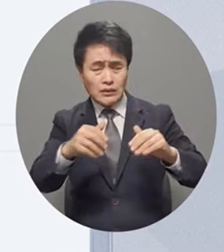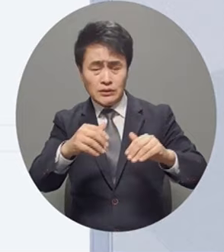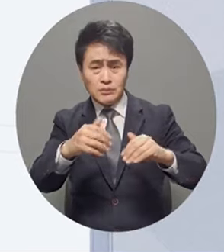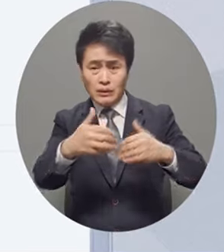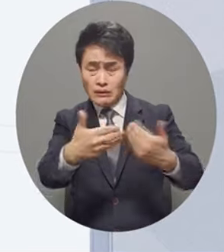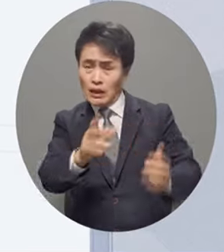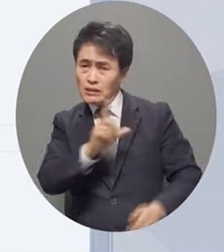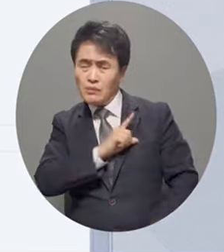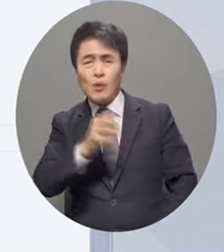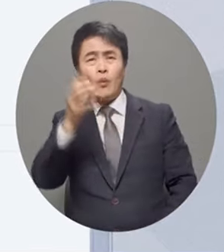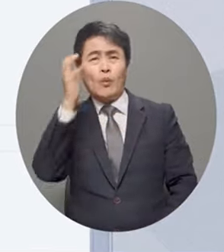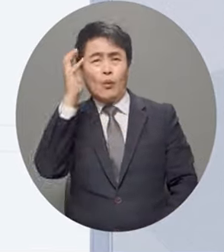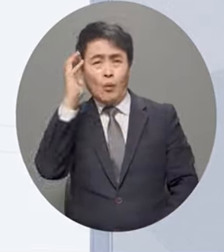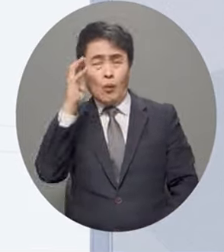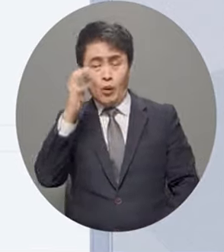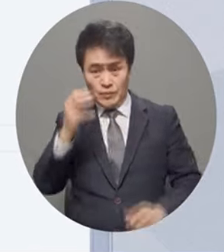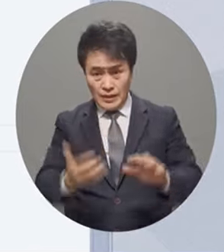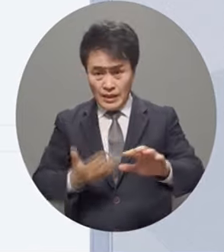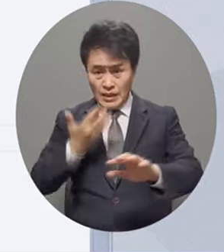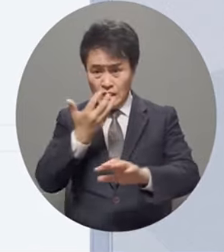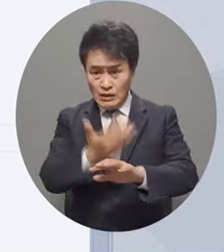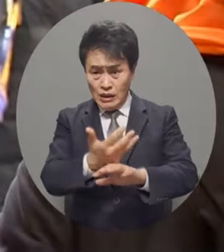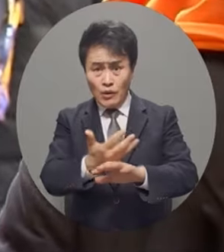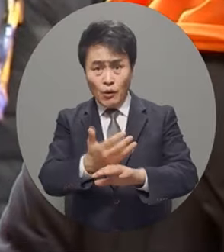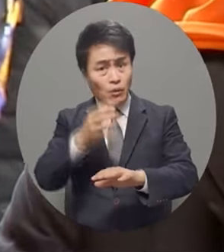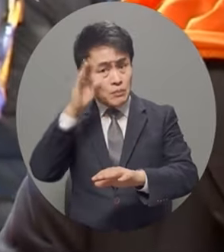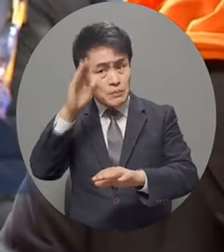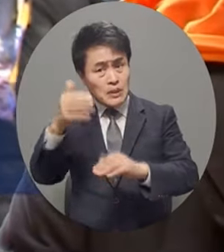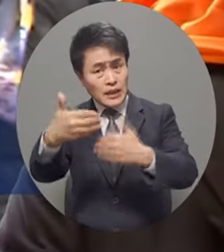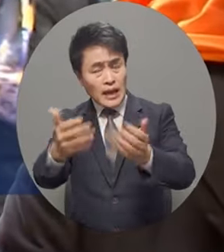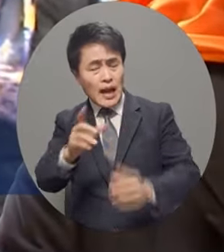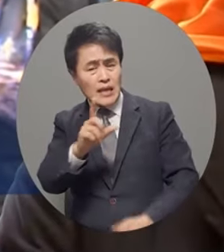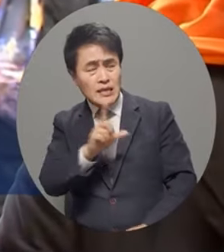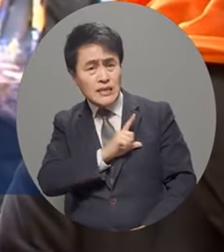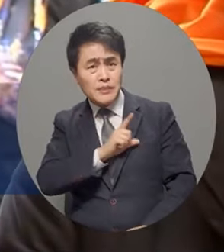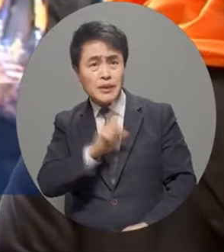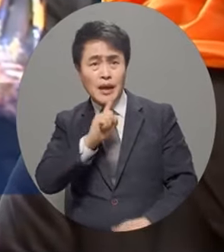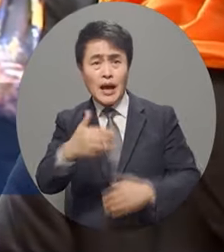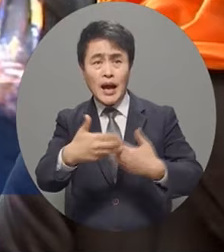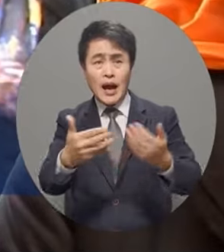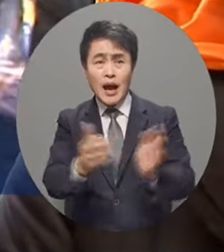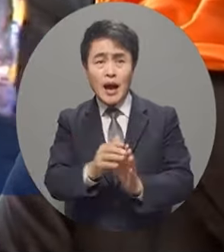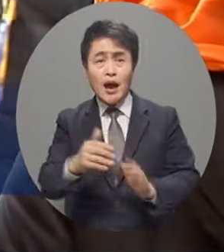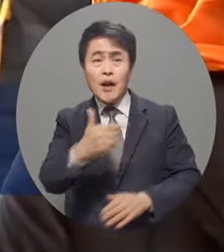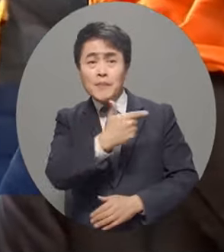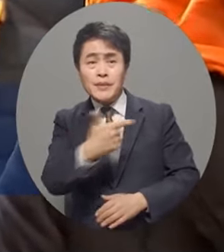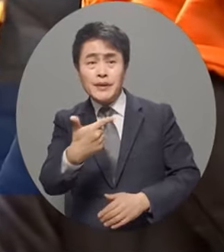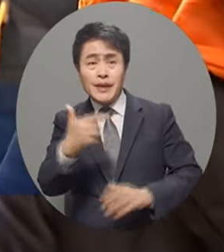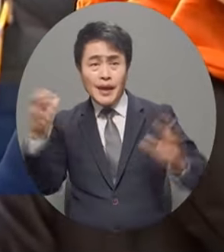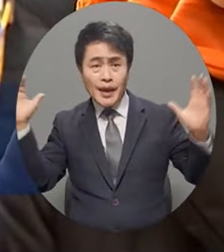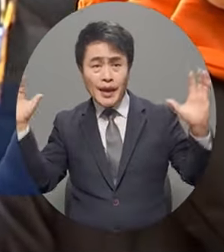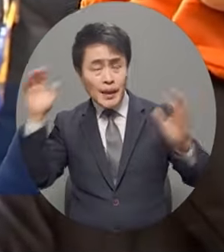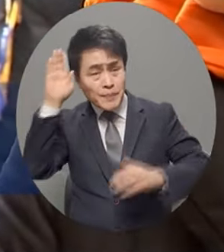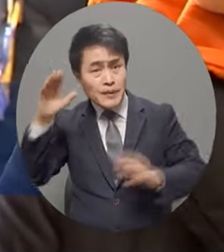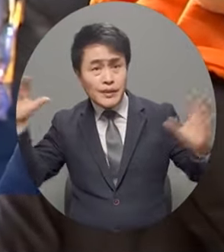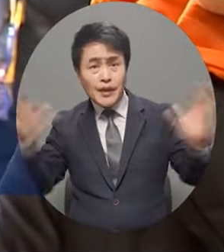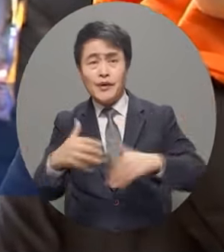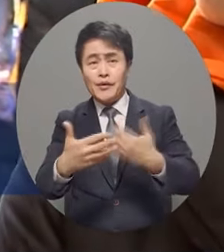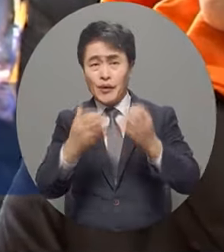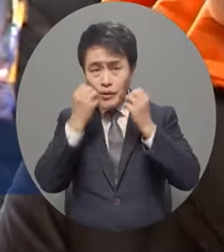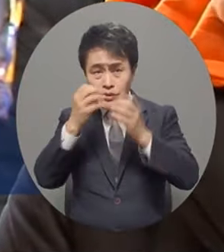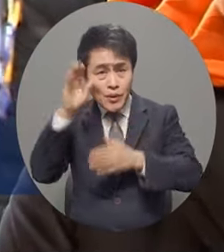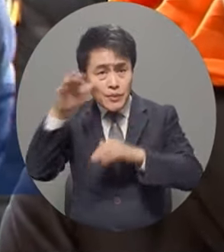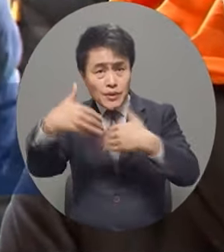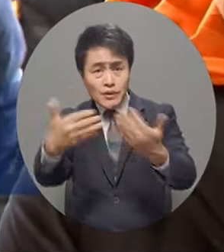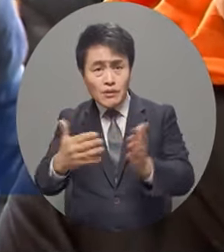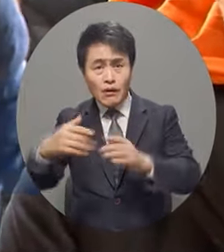곤란하다고 개혁미래당 이름을 겨냥했습니다. 미래대연합과 새로운 미래에 계신 분들은 정치의 측면에서만 너무 이거